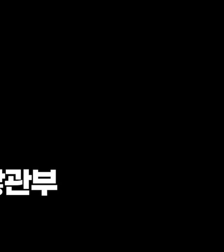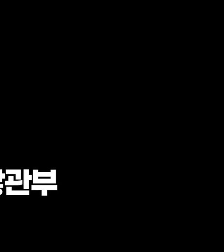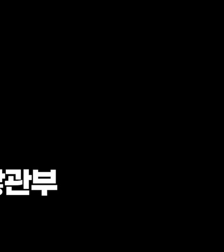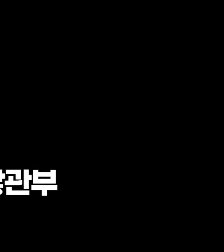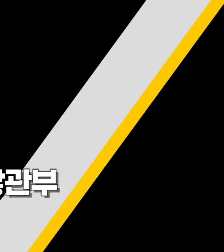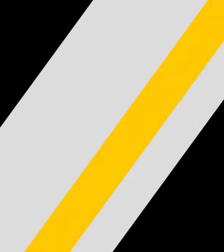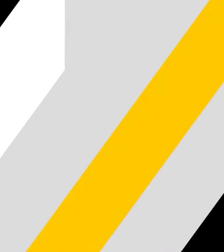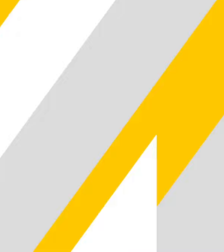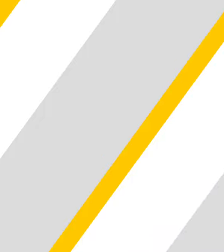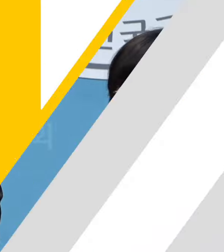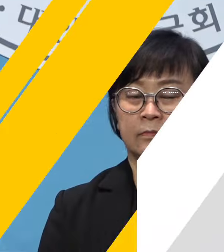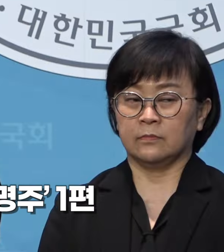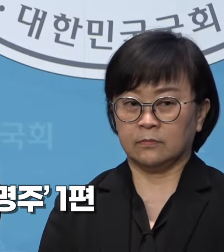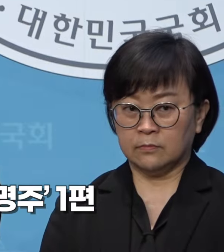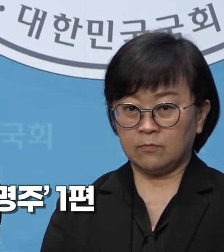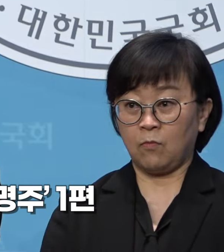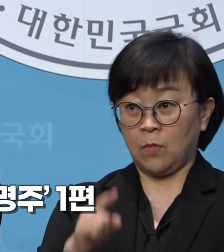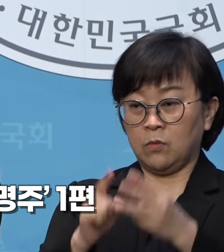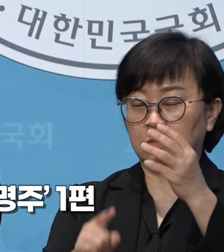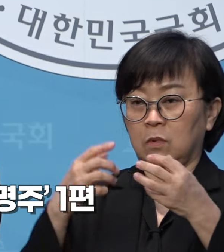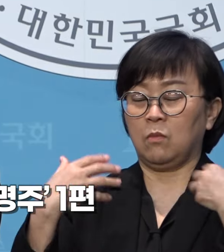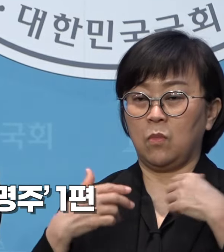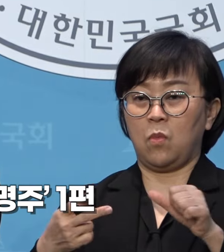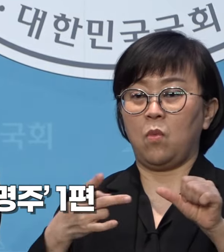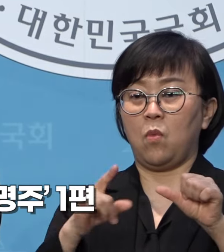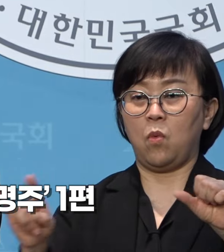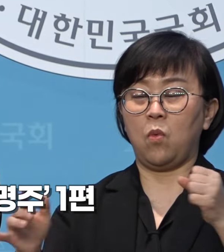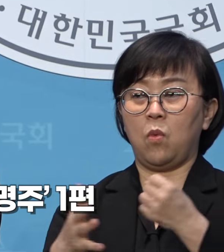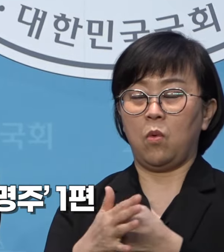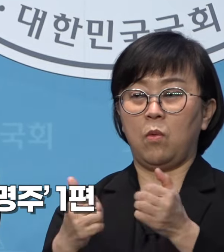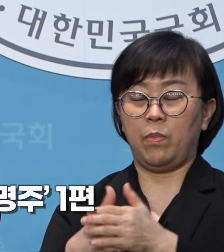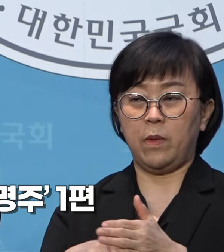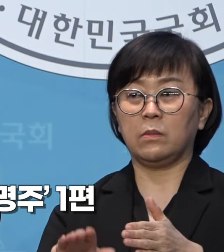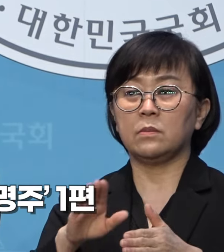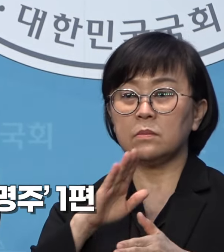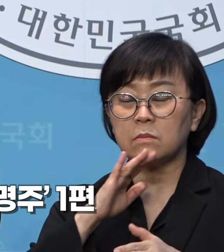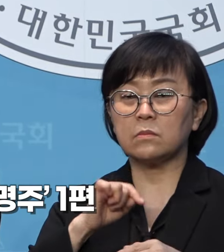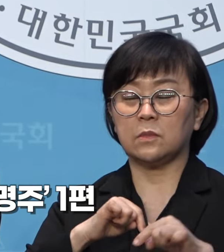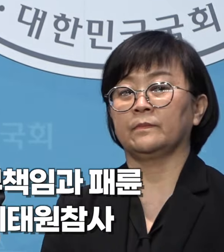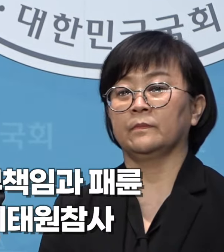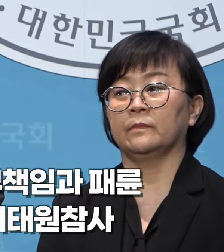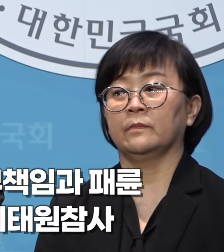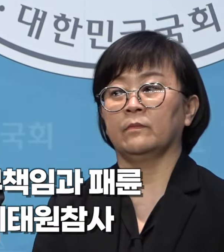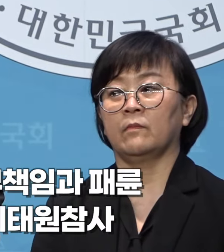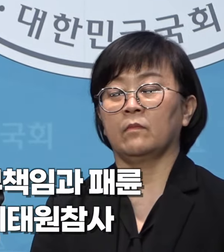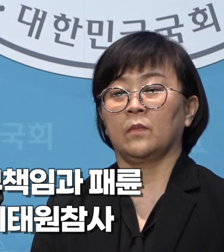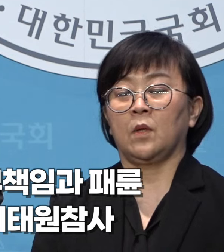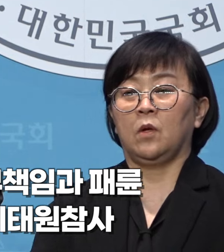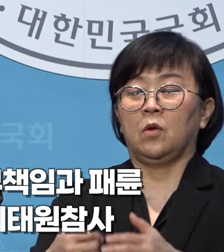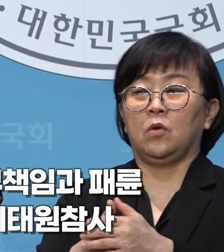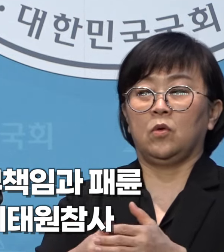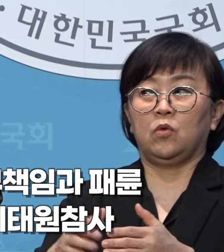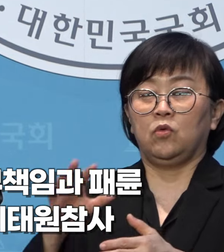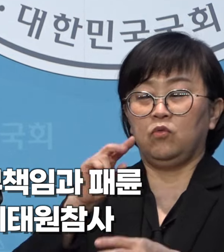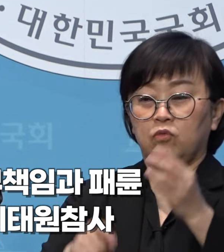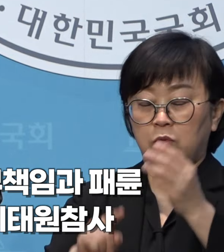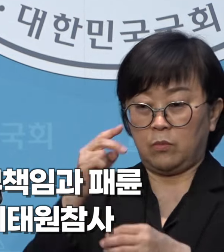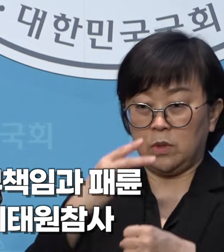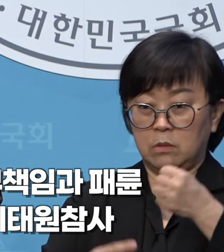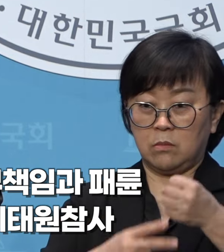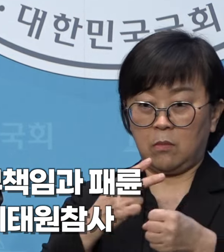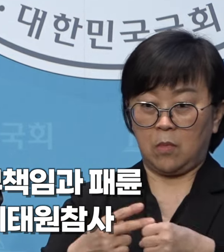관심 부탁드립니다. 윤석열정부 5대 실정 이채양명주 첫 번째, 윤석열정부 2년을 상징하는